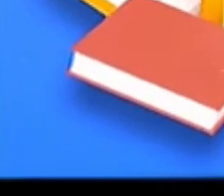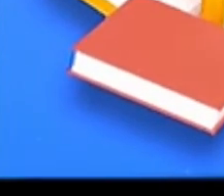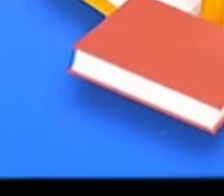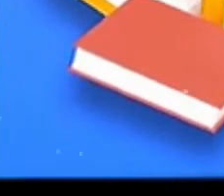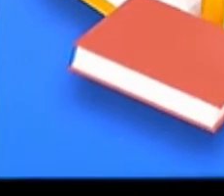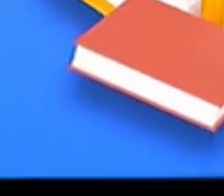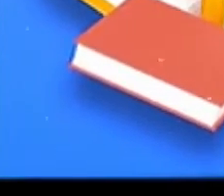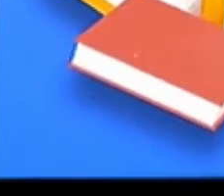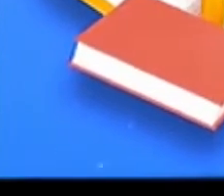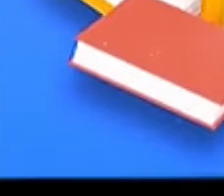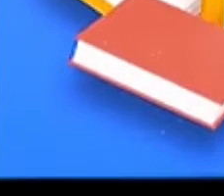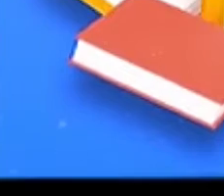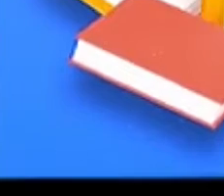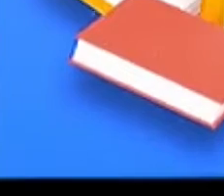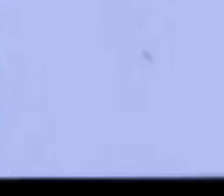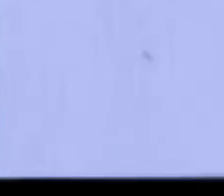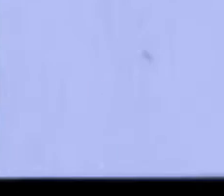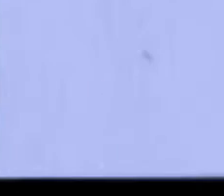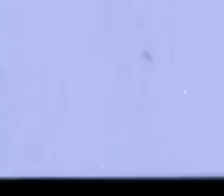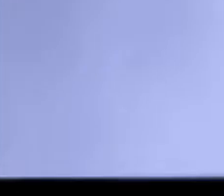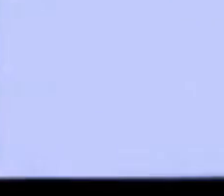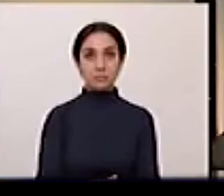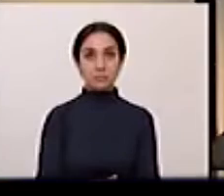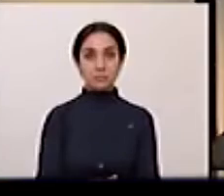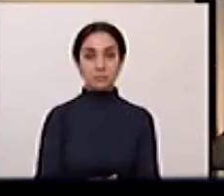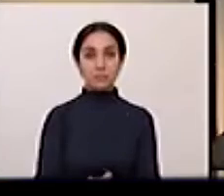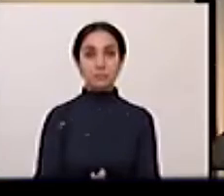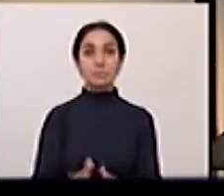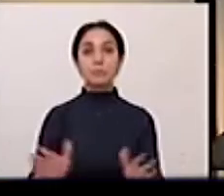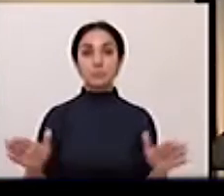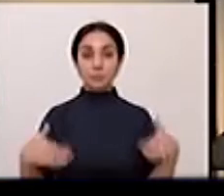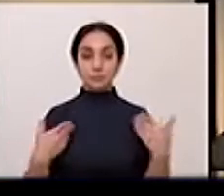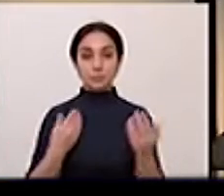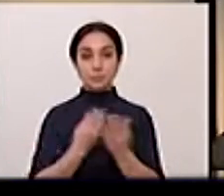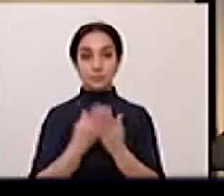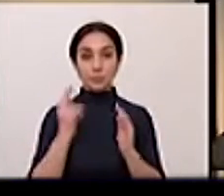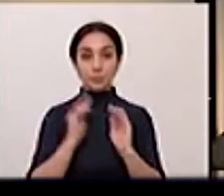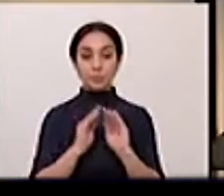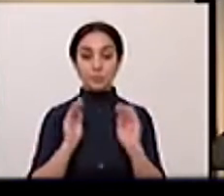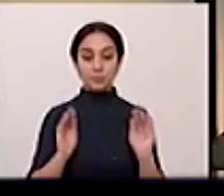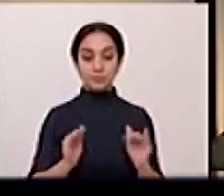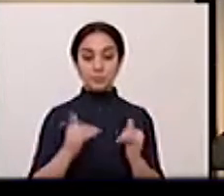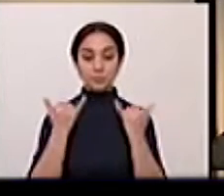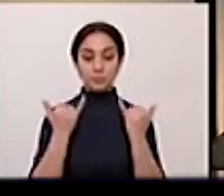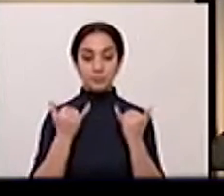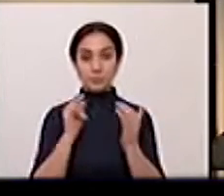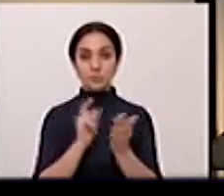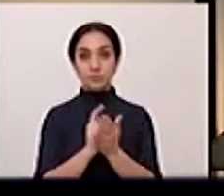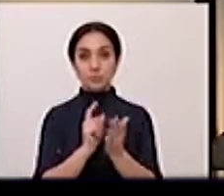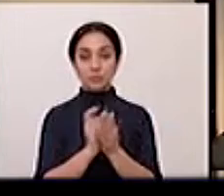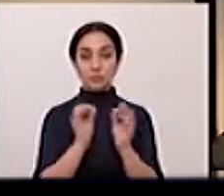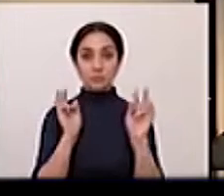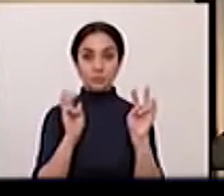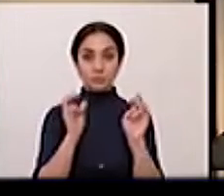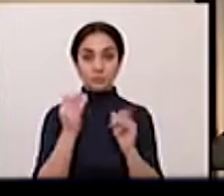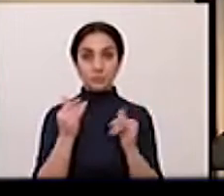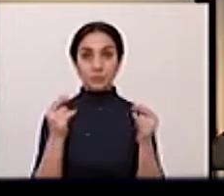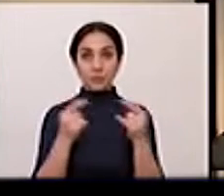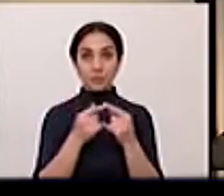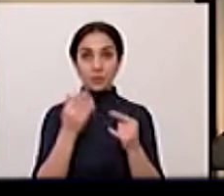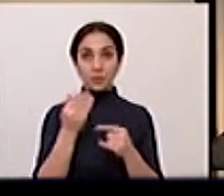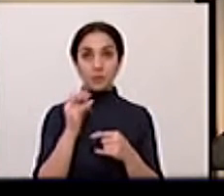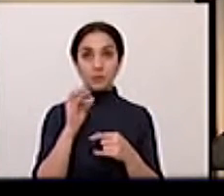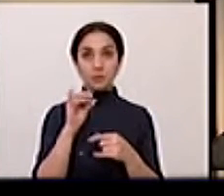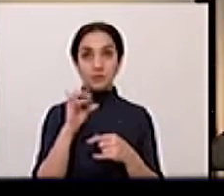Assalomu alaykum aziz o'quvchilar. Bugungi darsimiz mavzusi aniq